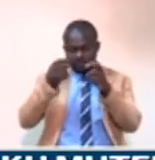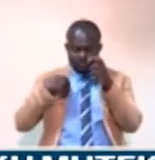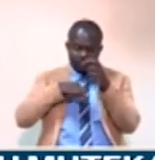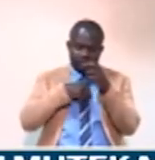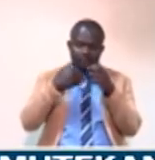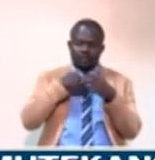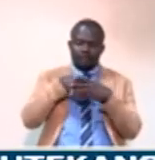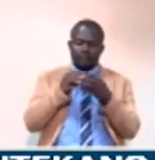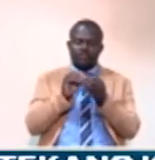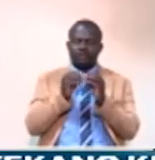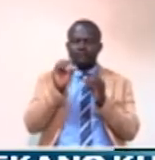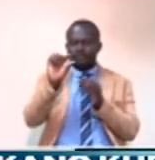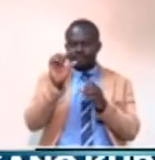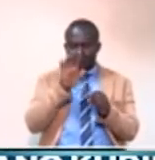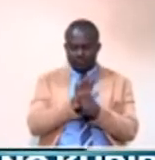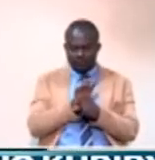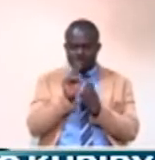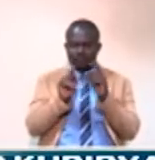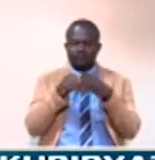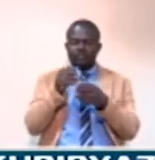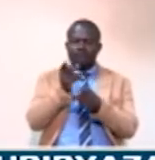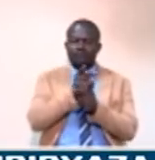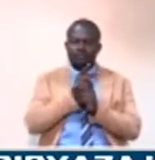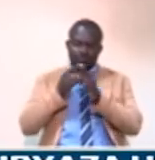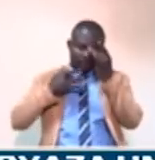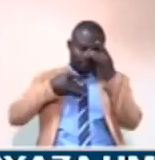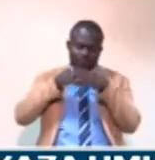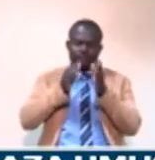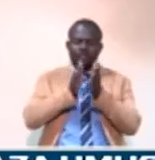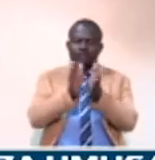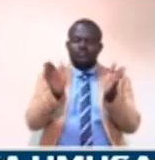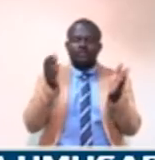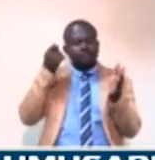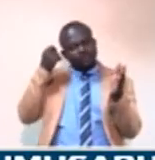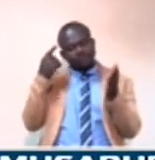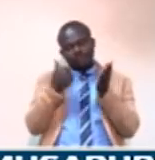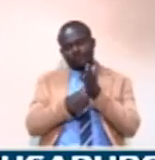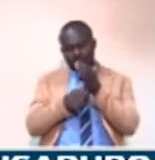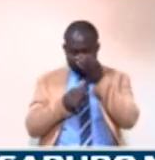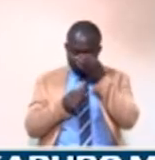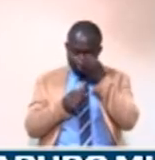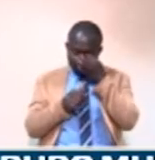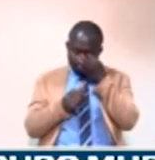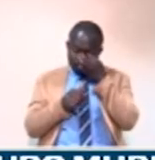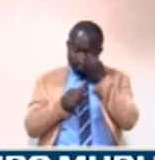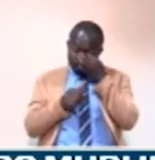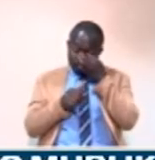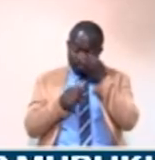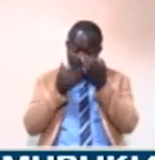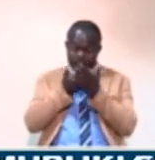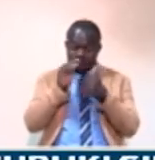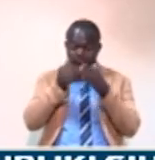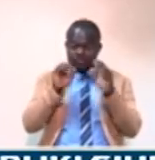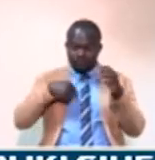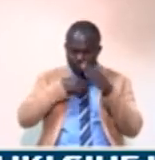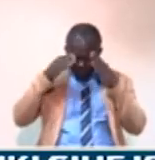dufite umubare mutoya cyane w'abantu bita ku barwayi no muri rusange, urumva ni ikibazo. Birasaba rero yuko